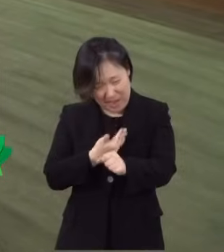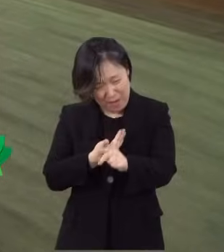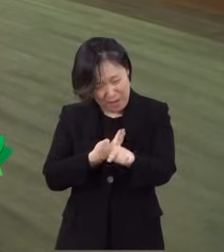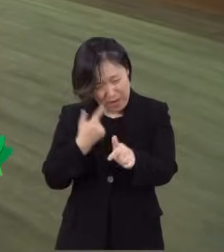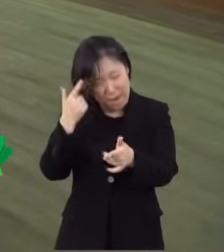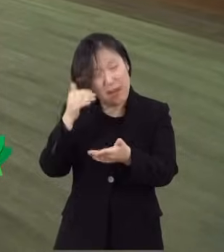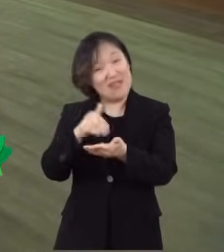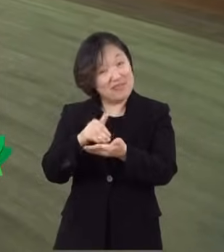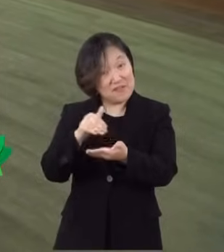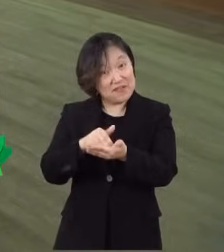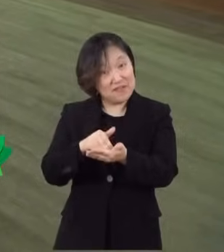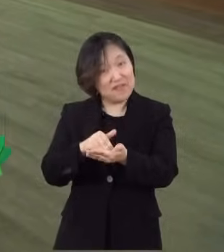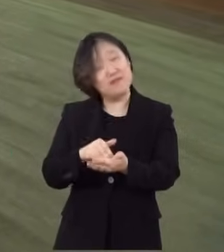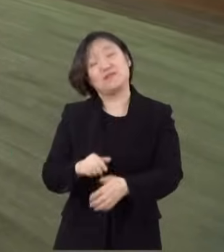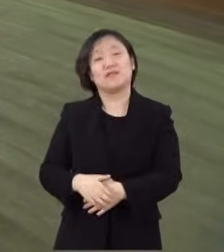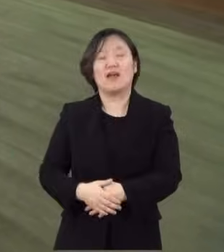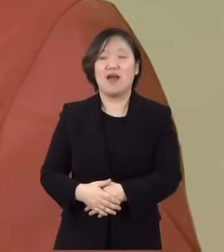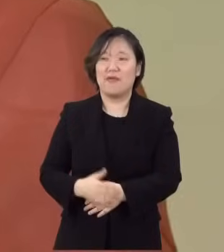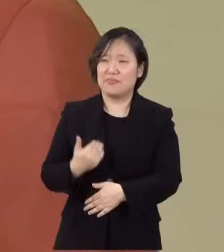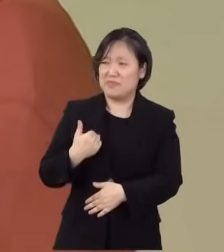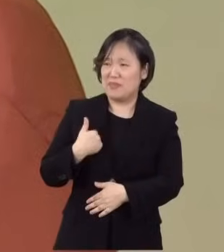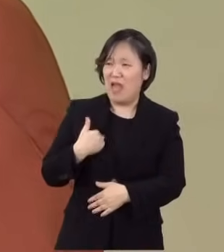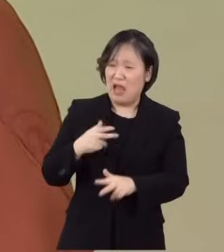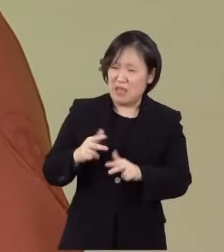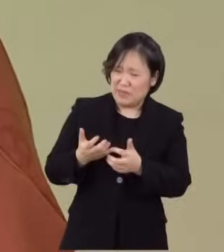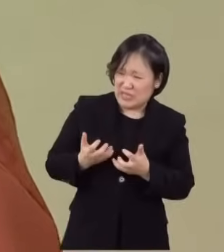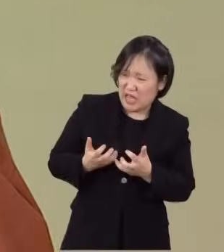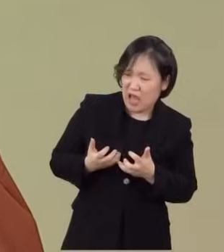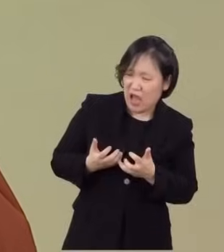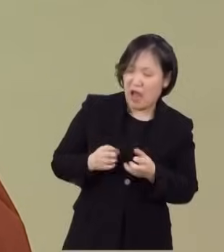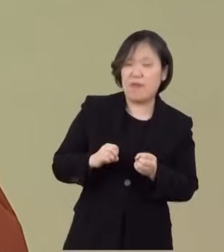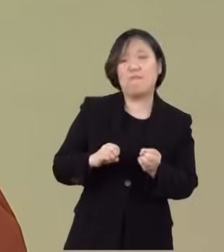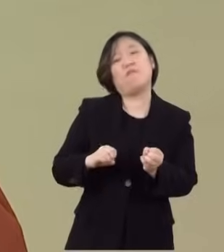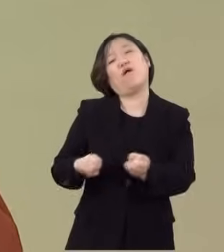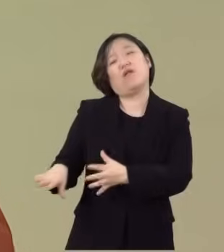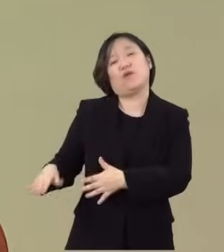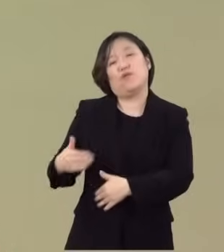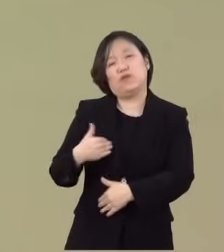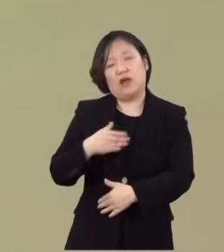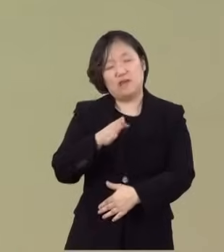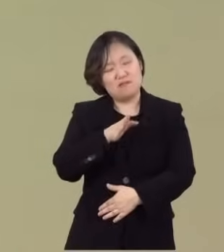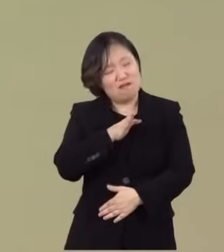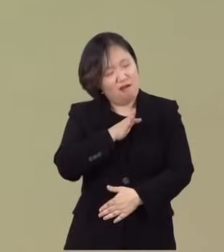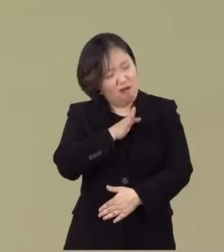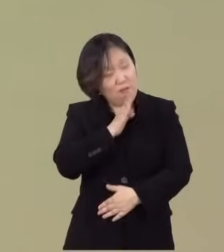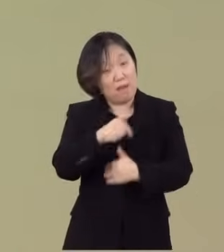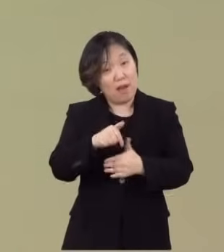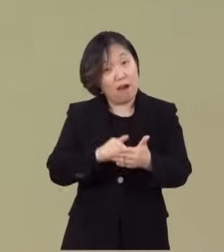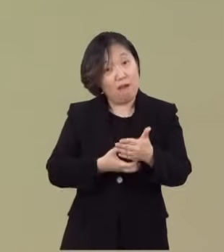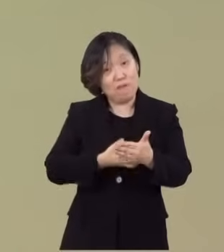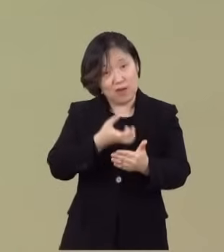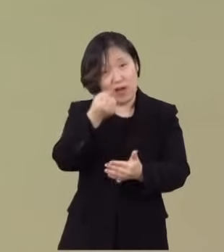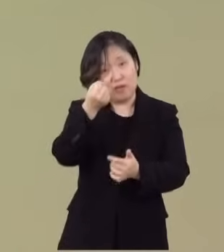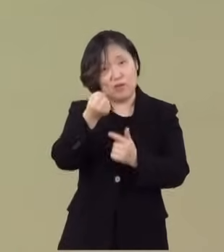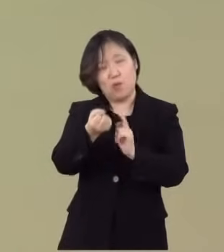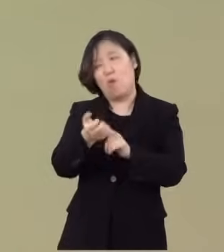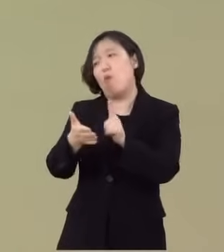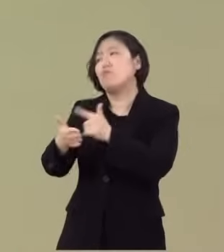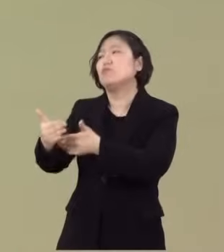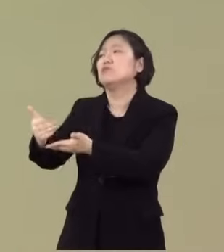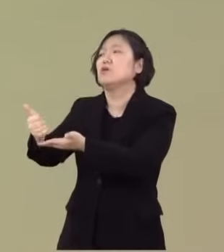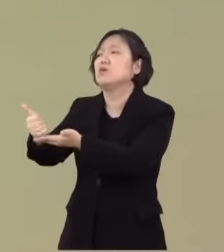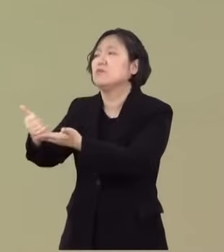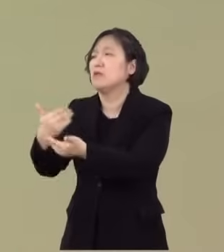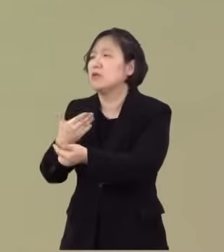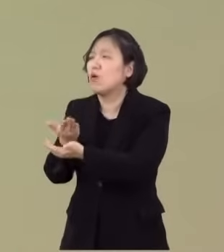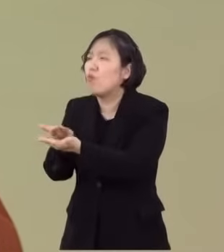자신의 못을 뉘우치면서 자신의 인색함을 버리고 마음으로